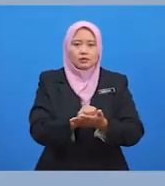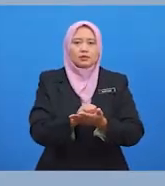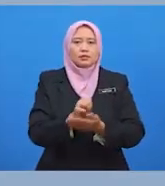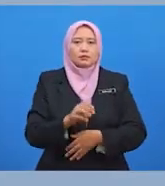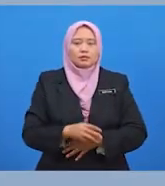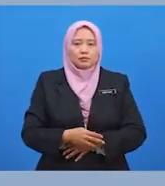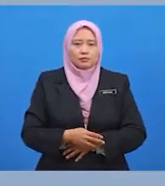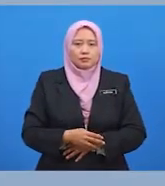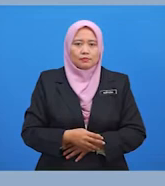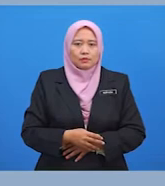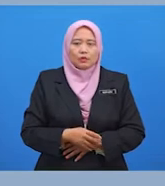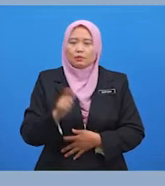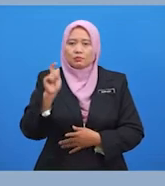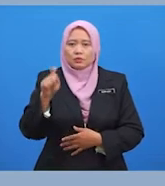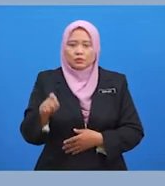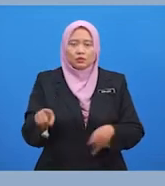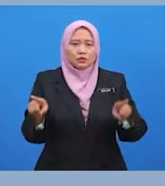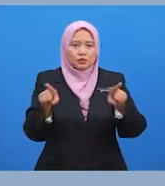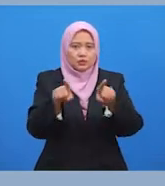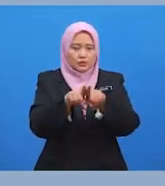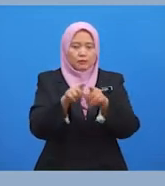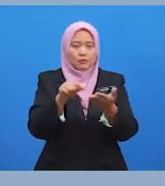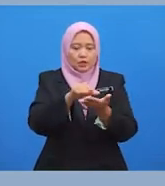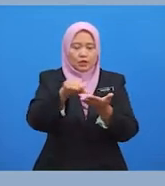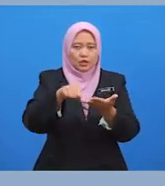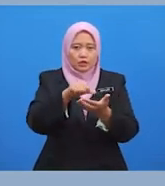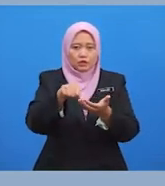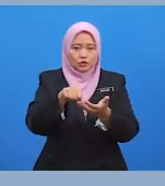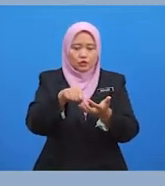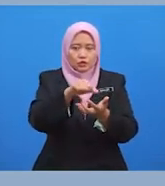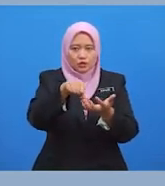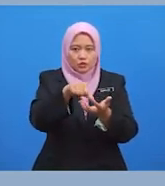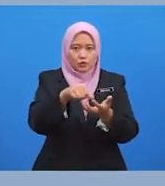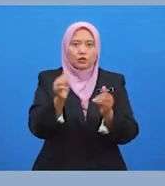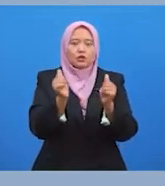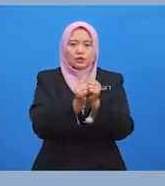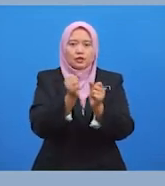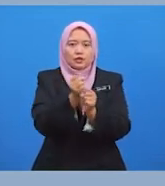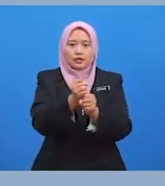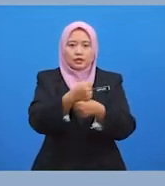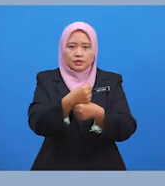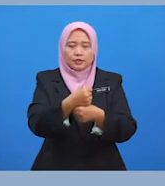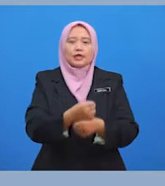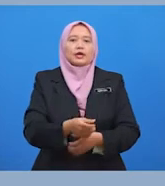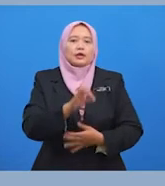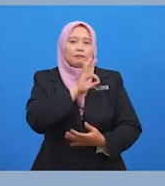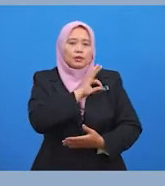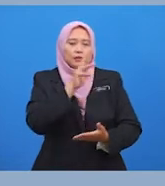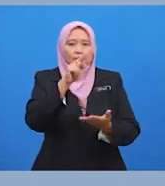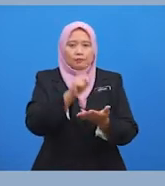Mesin button bash ini mestilah sama acuannya dengan saiz button bash yang hendak